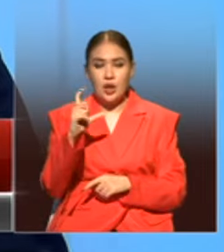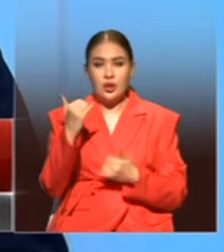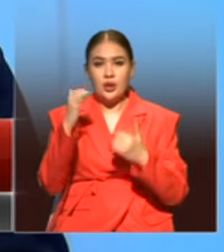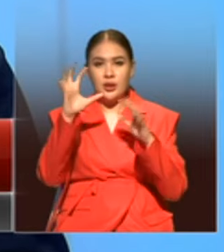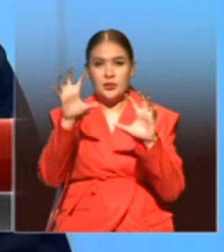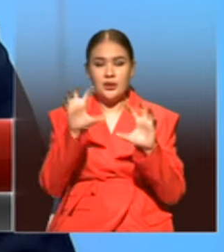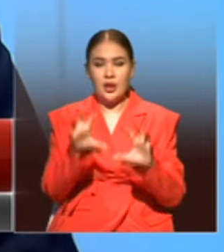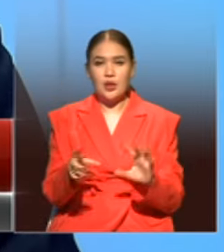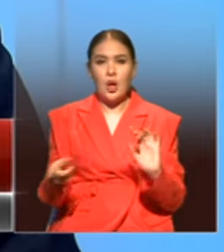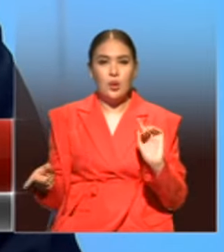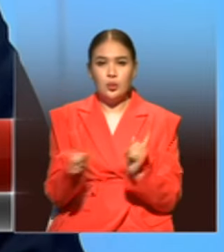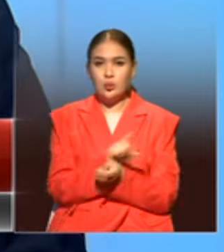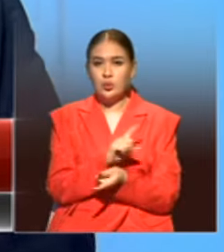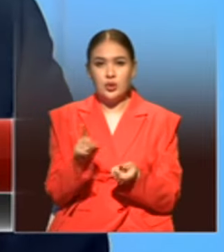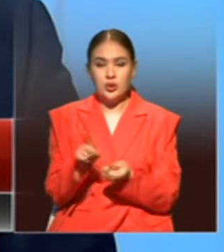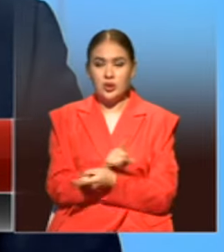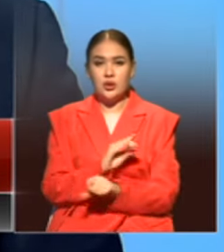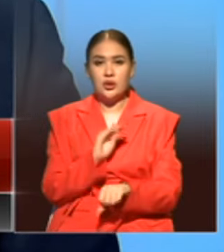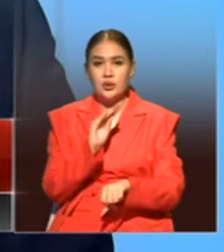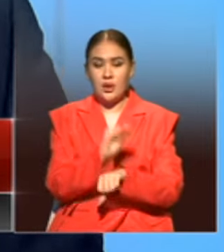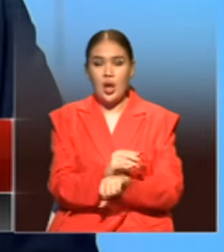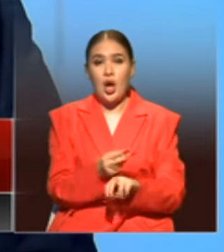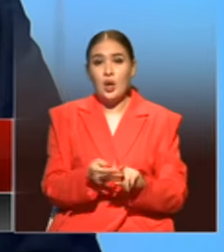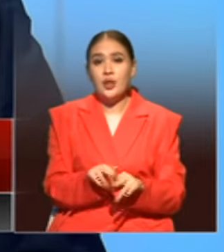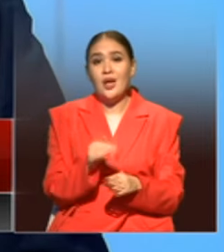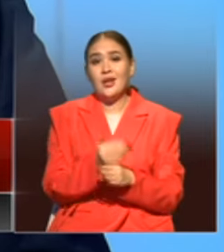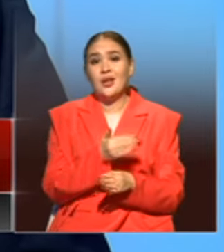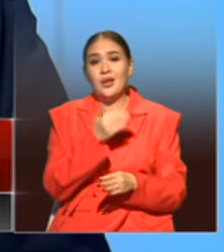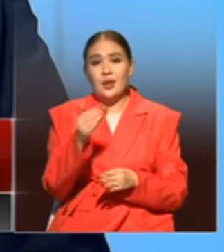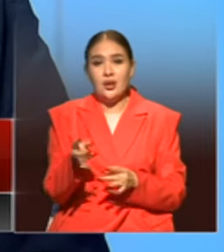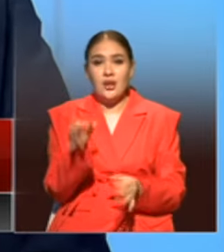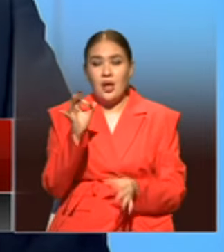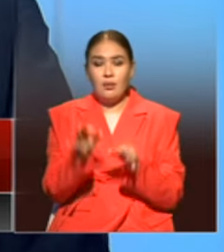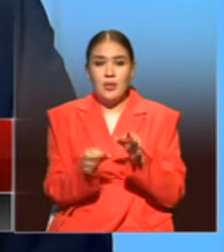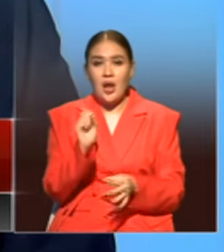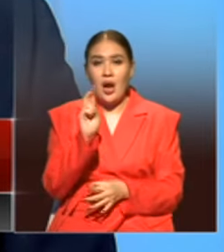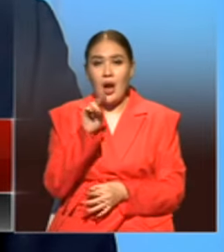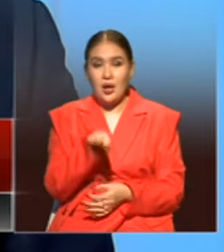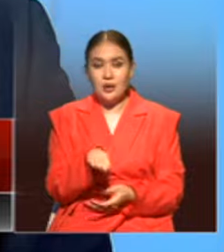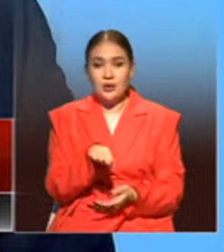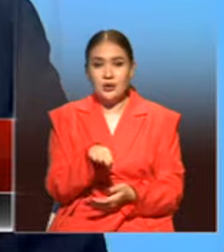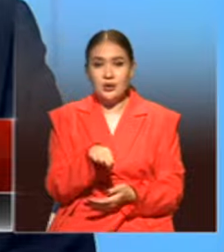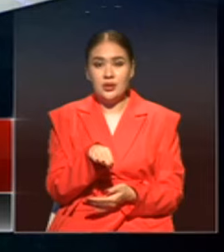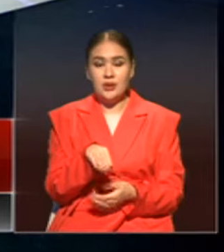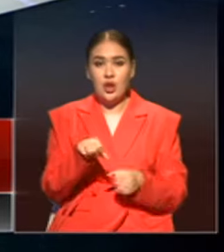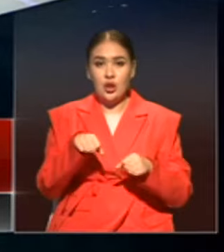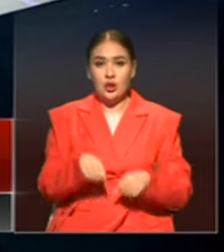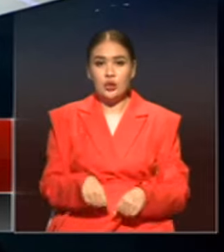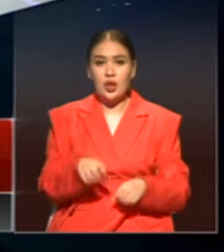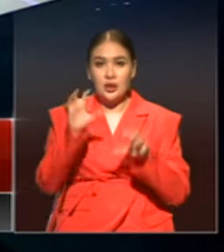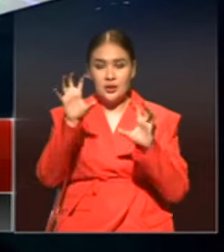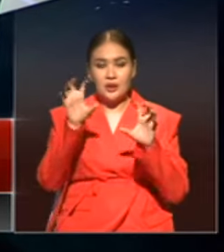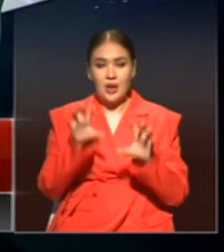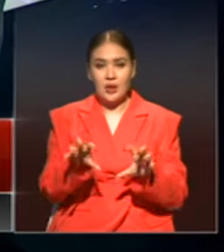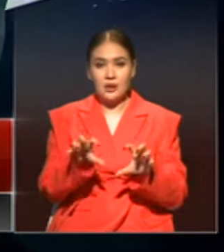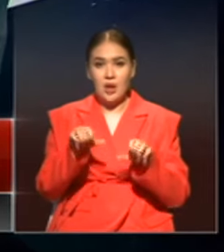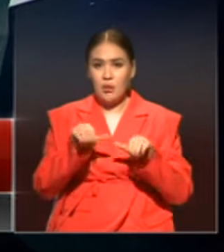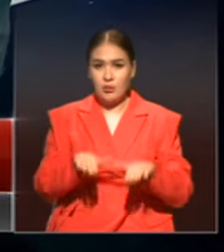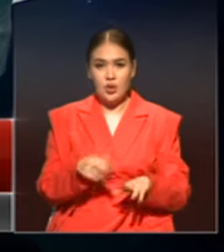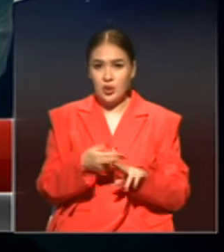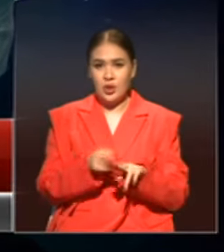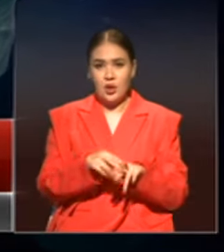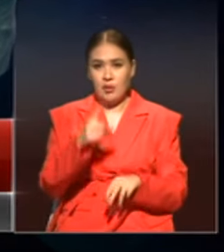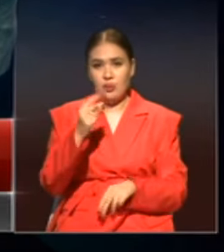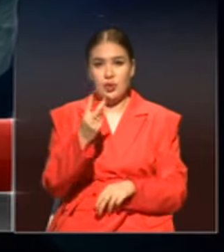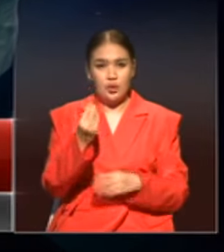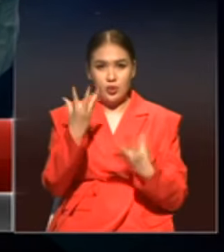өзгеріс енгізілді. Одан кейін оның тиісті нормативтік құқықтық актілер бар. Өзіңіз білесіздер, белгілі бір заңды қабылдау ол бір-екі күндік мәселе емес,